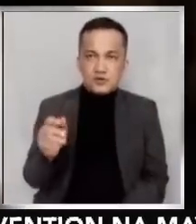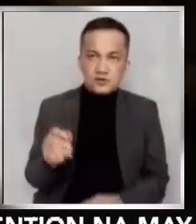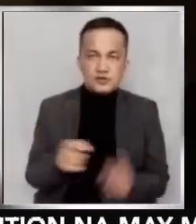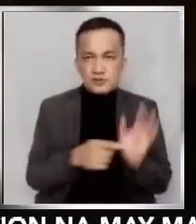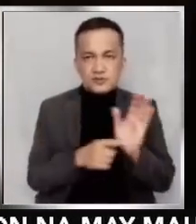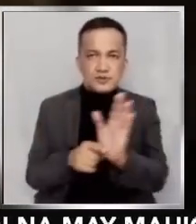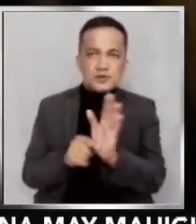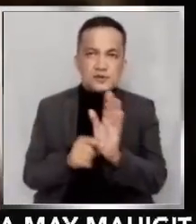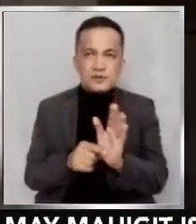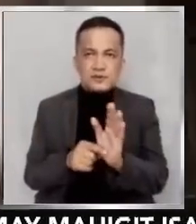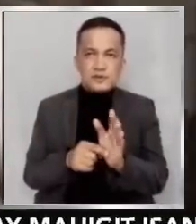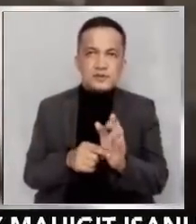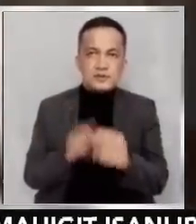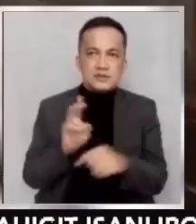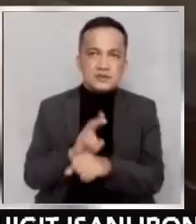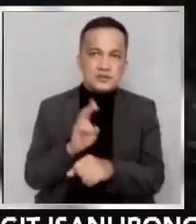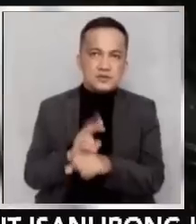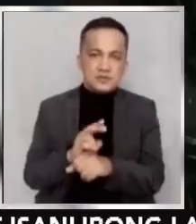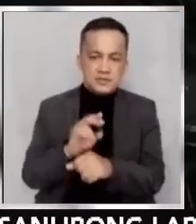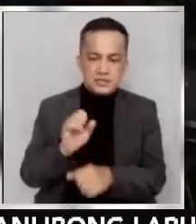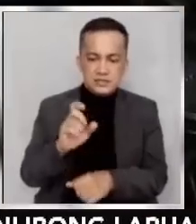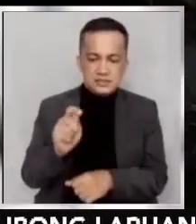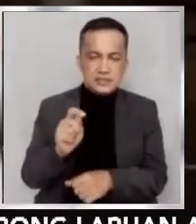mga ginagamit nilang set sa gag show.